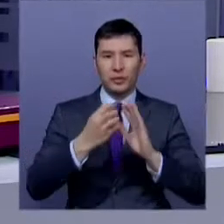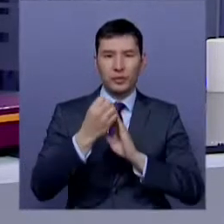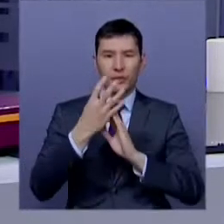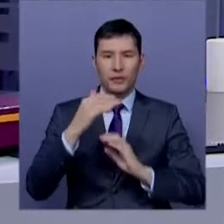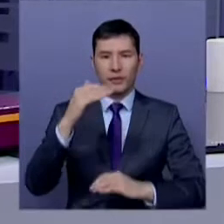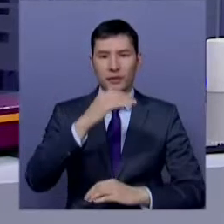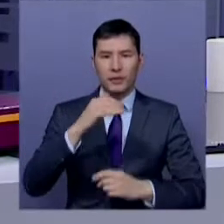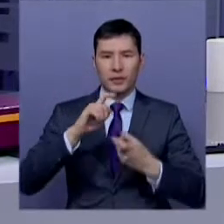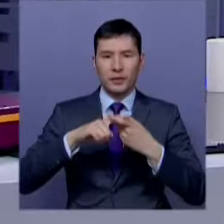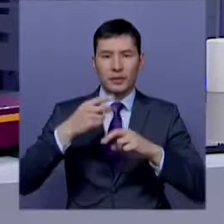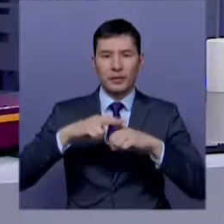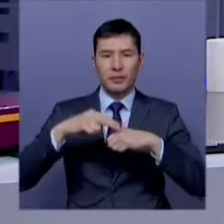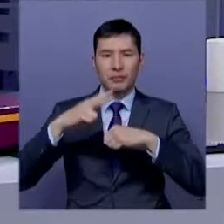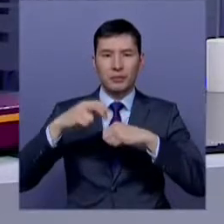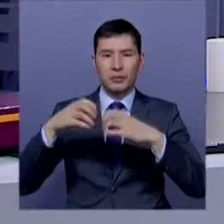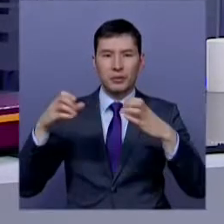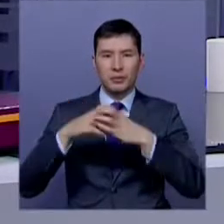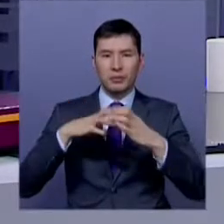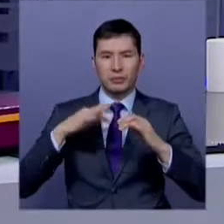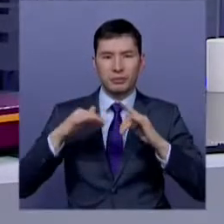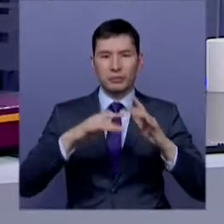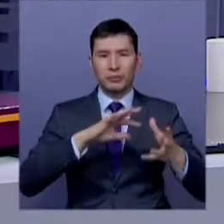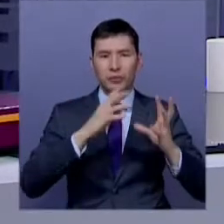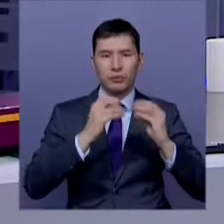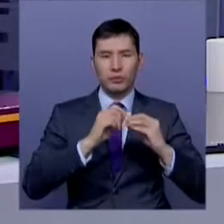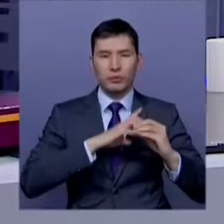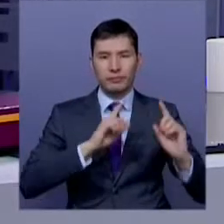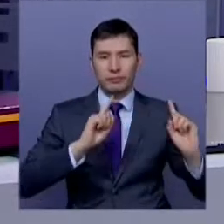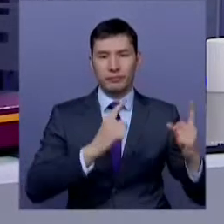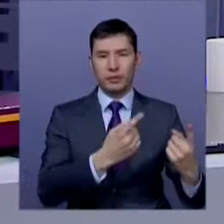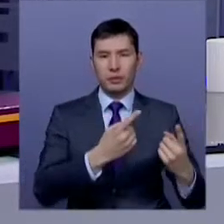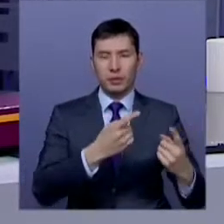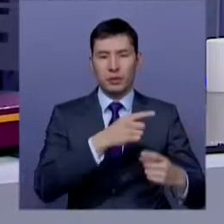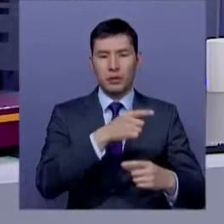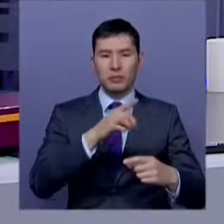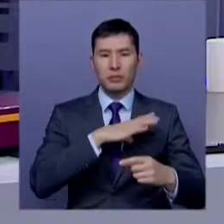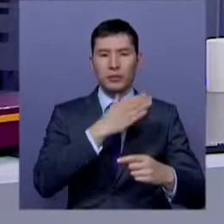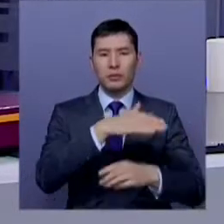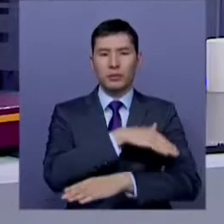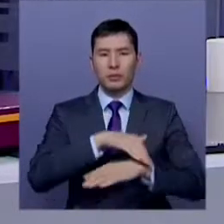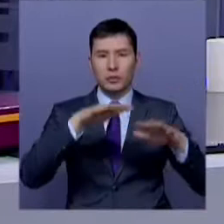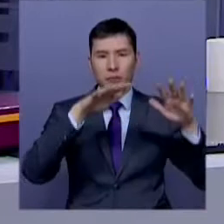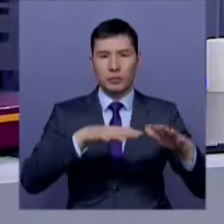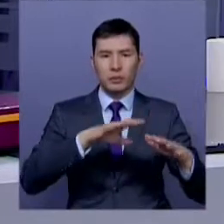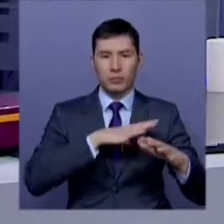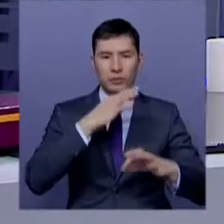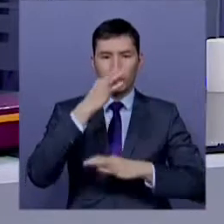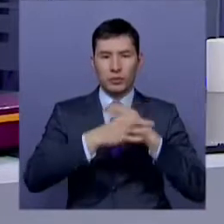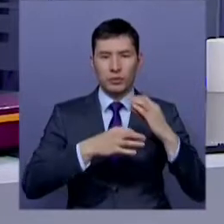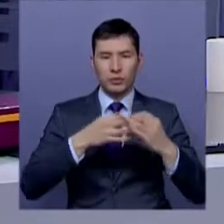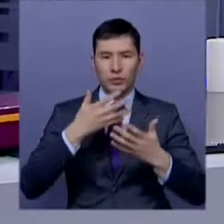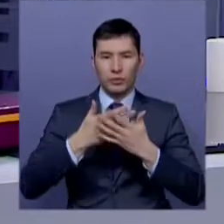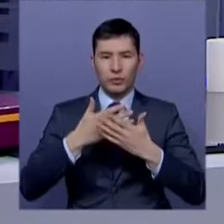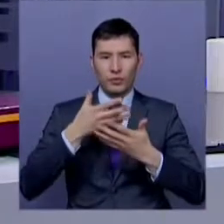қауіпсіздік комитетінің қызметкерлері құрықтап, сот санкциясымен қамауға алған. Олардың мекен жайларында тінту жүргізу кезінде қолдан жасалған